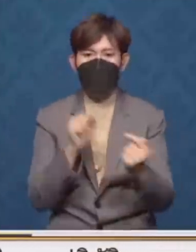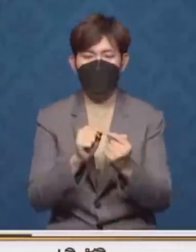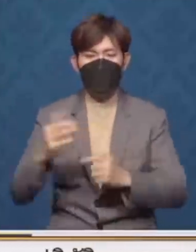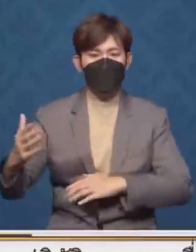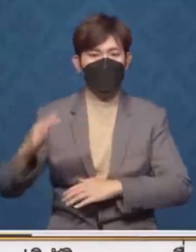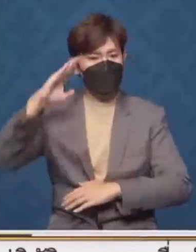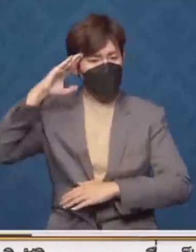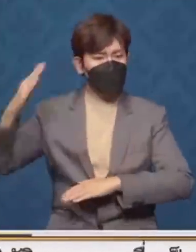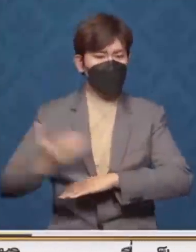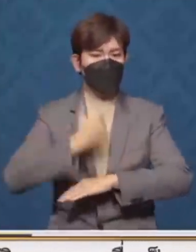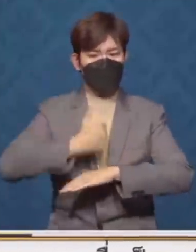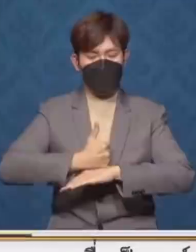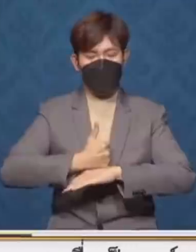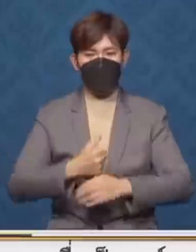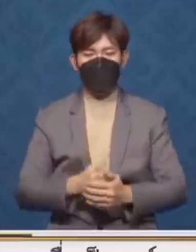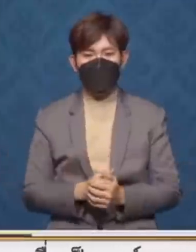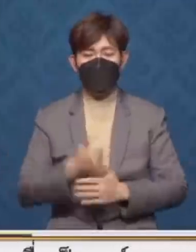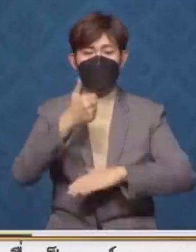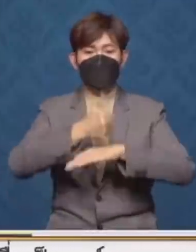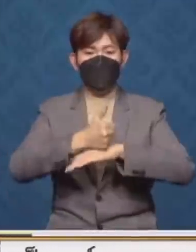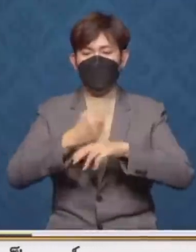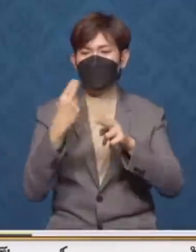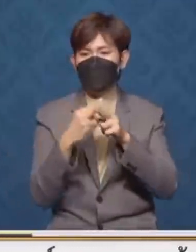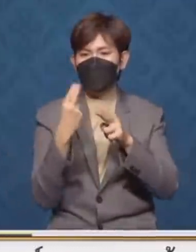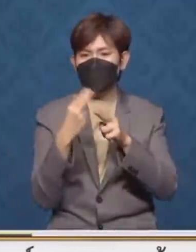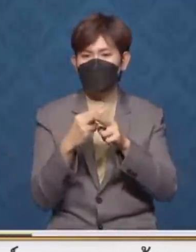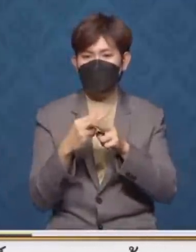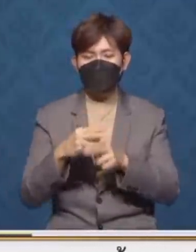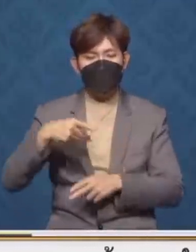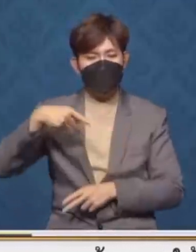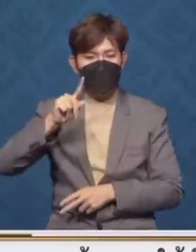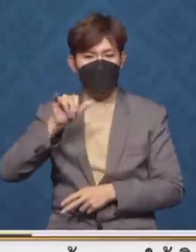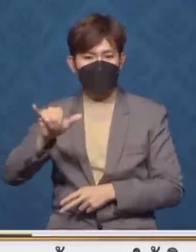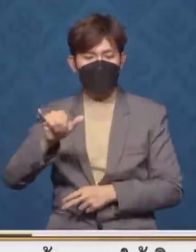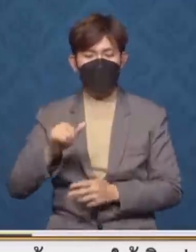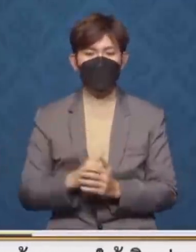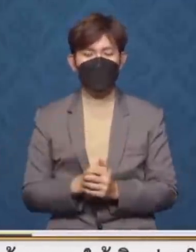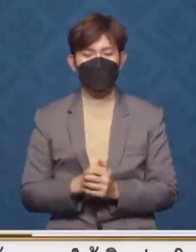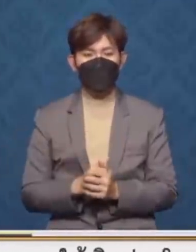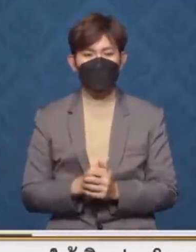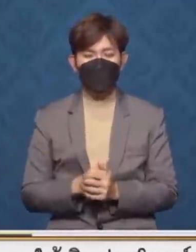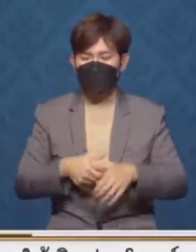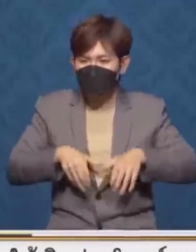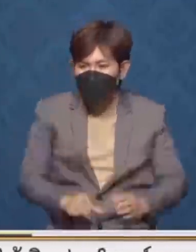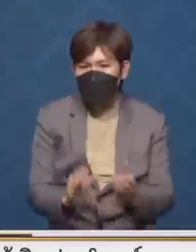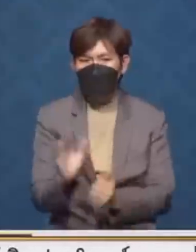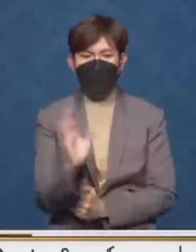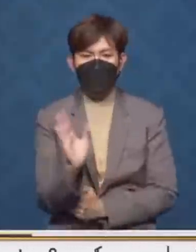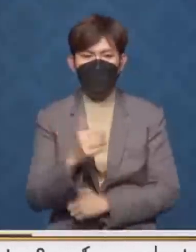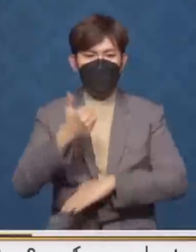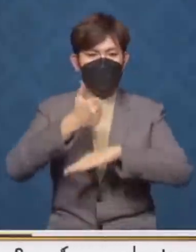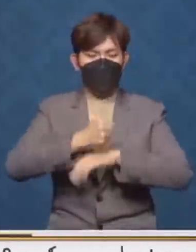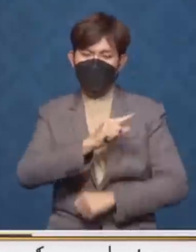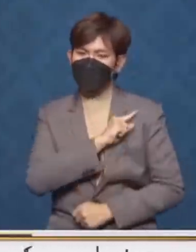อย่าได้มาเกิดในยุคที่มีผู้นำชื่อพลเอกประยุทธ์จันทร์โอชายาได้มาเกิดในยุคของผู้นำที่ขาดความ